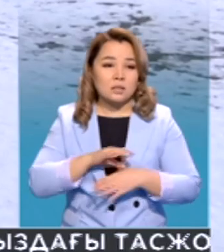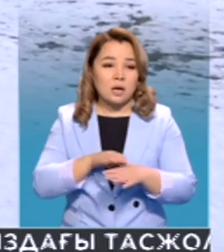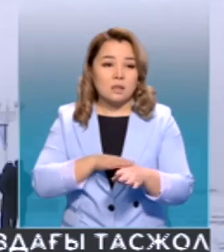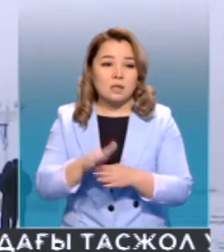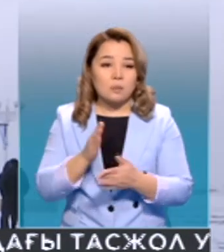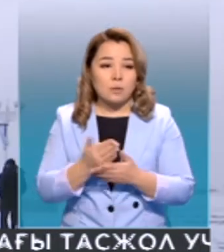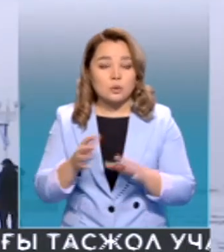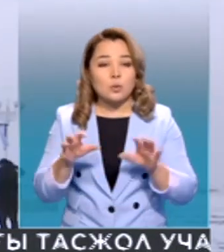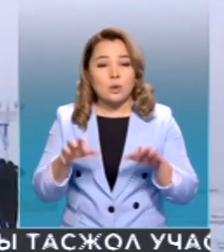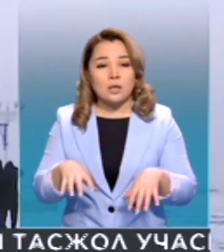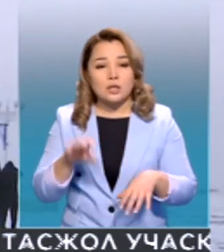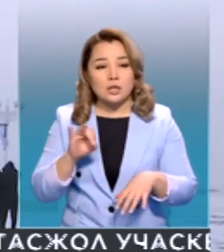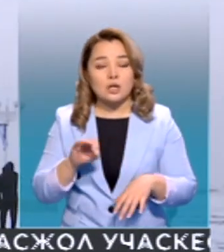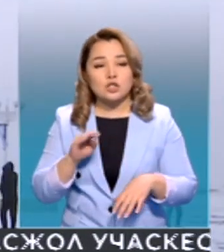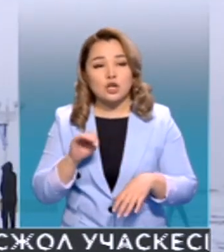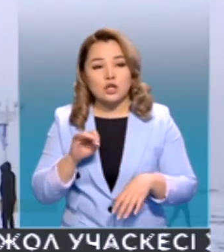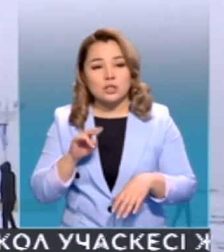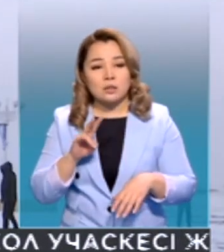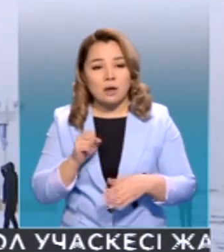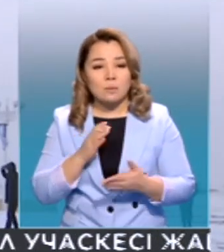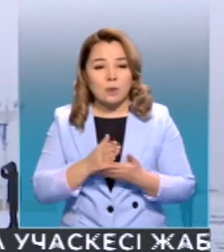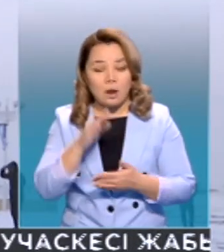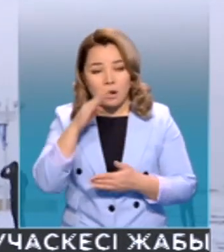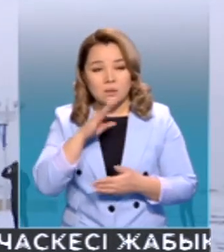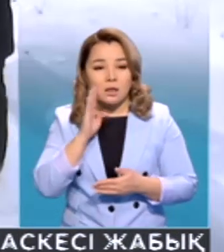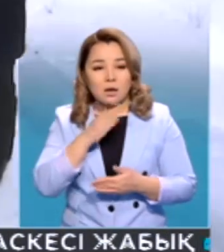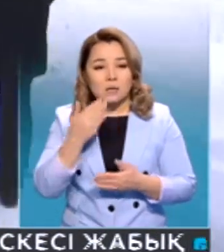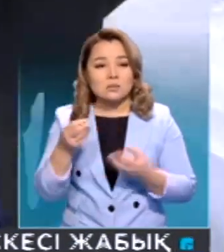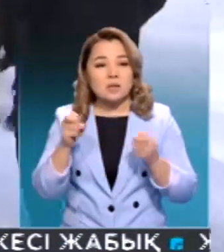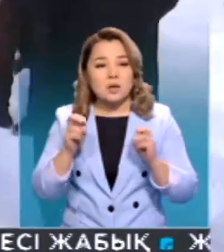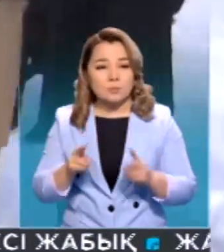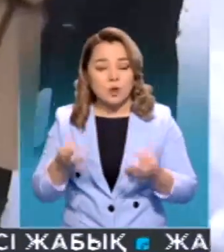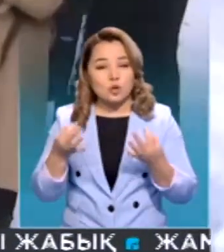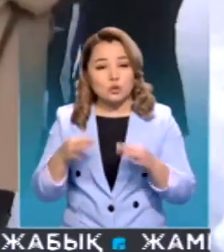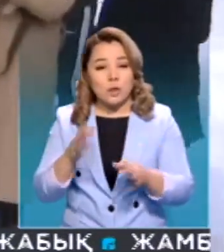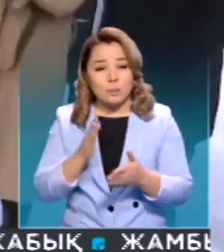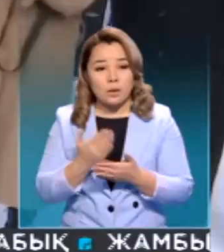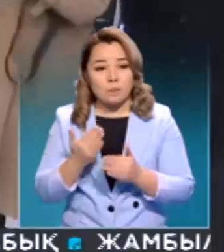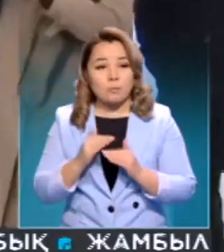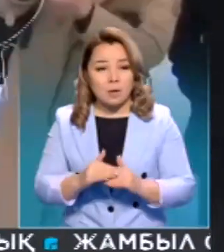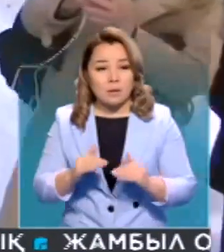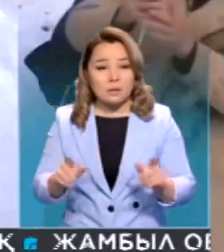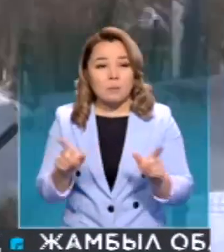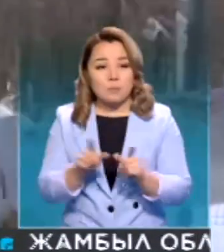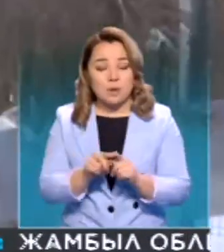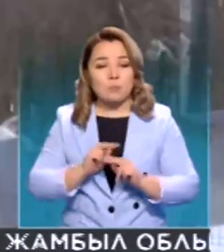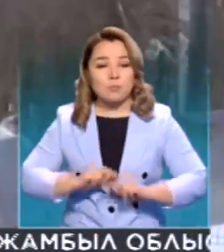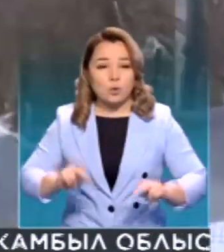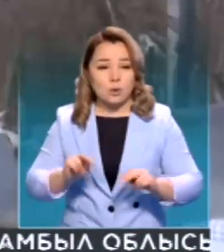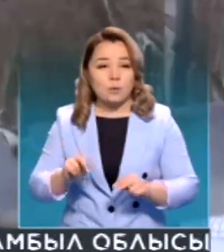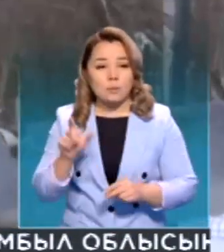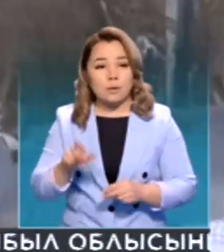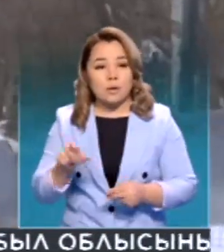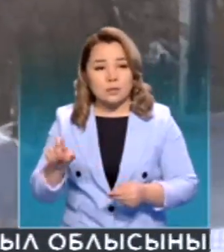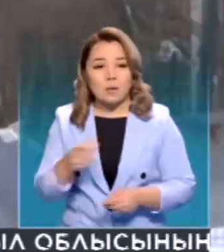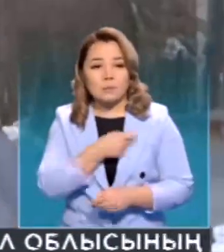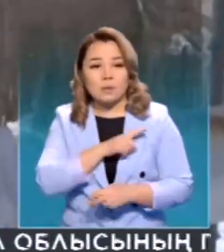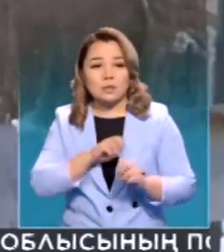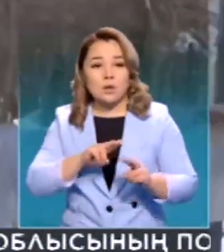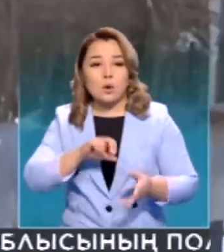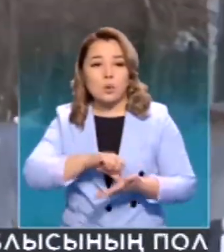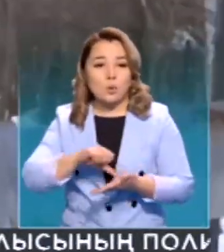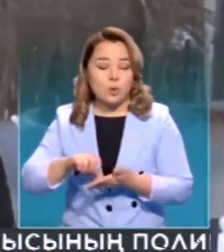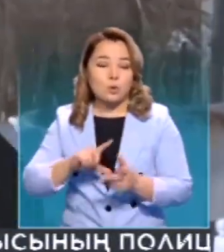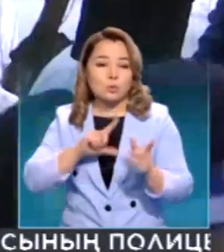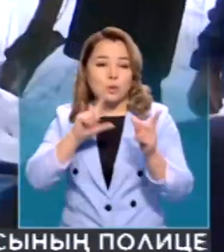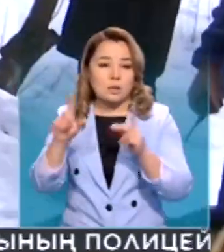төрағасы Илья Теренченконың сөзінше, ата-аналардың арнайы рұқсаты бар. Бүгінде балалармен бірге мектеп мұғалімдері мен медицина өкілдері де